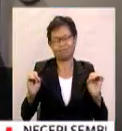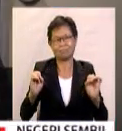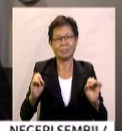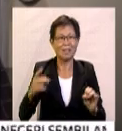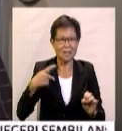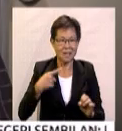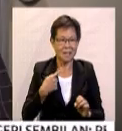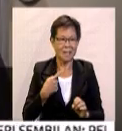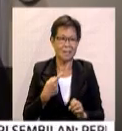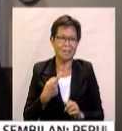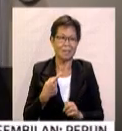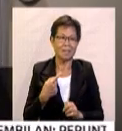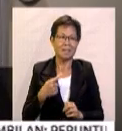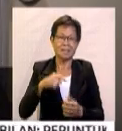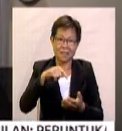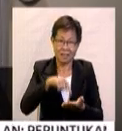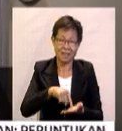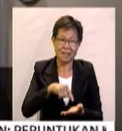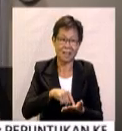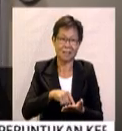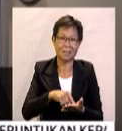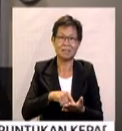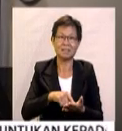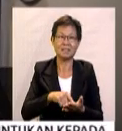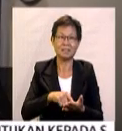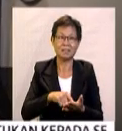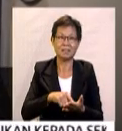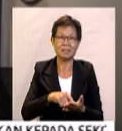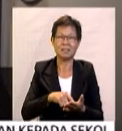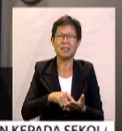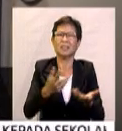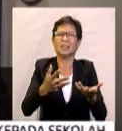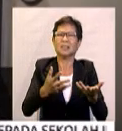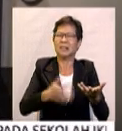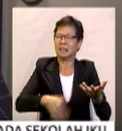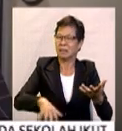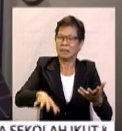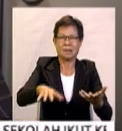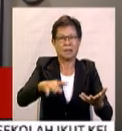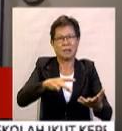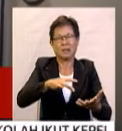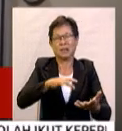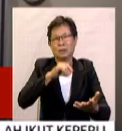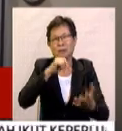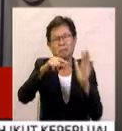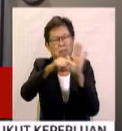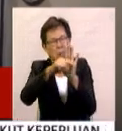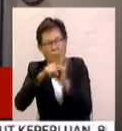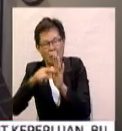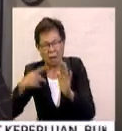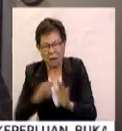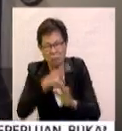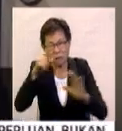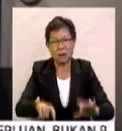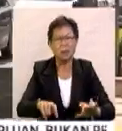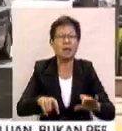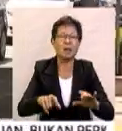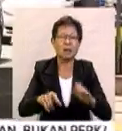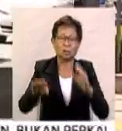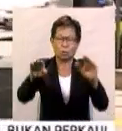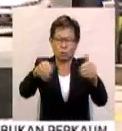Kita dapati ini adalah lubang-lubang tikus yang perlu ditutup oleh kerajaan melalui pelaksanaan pelan